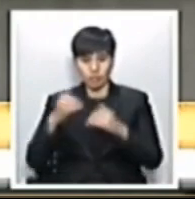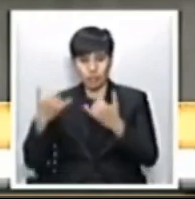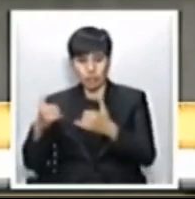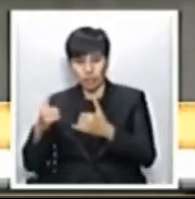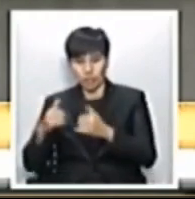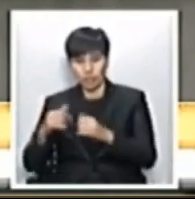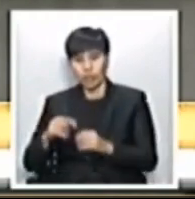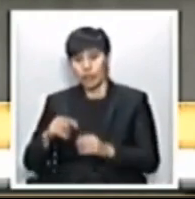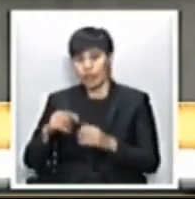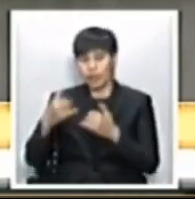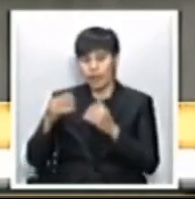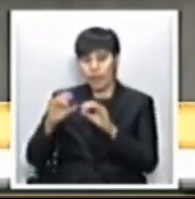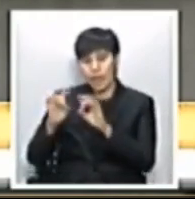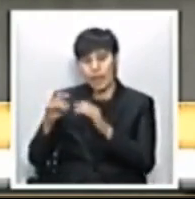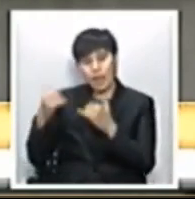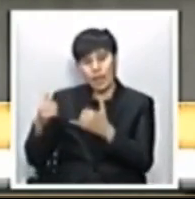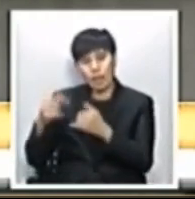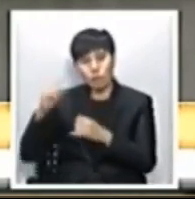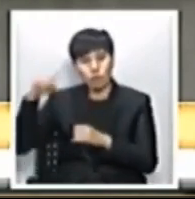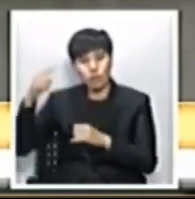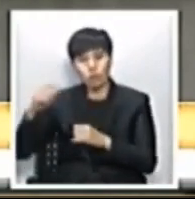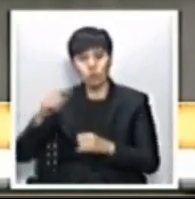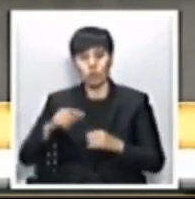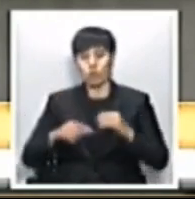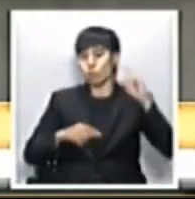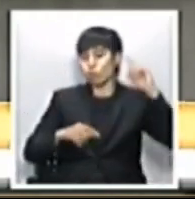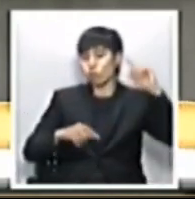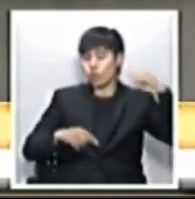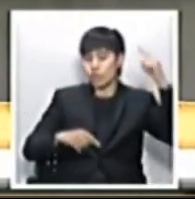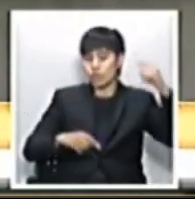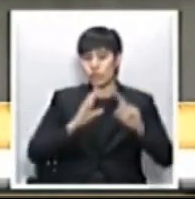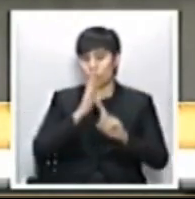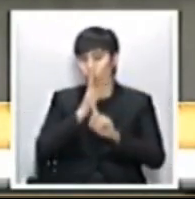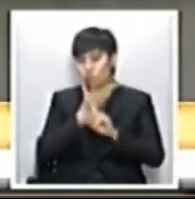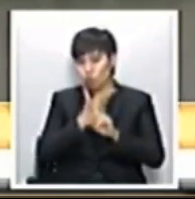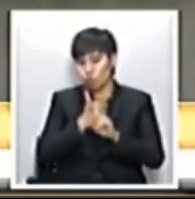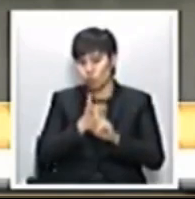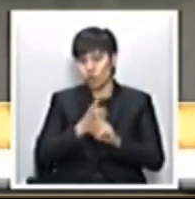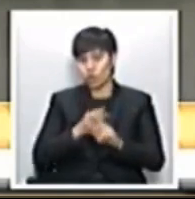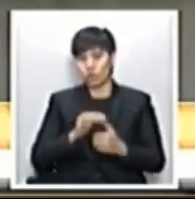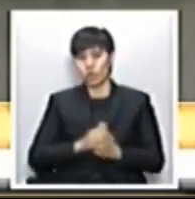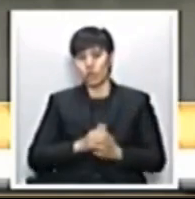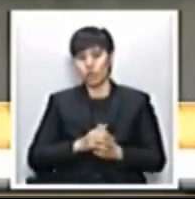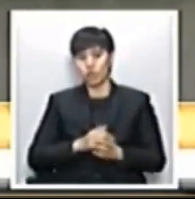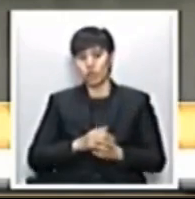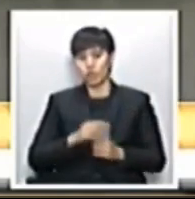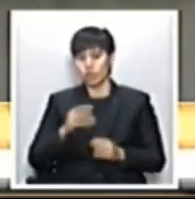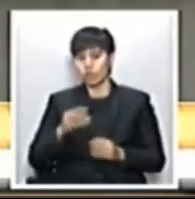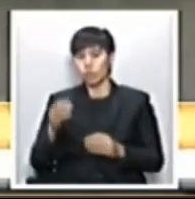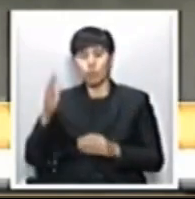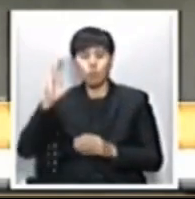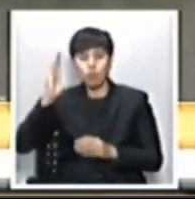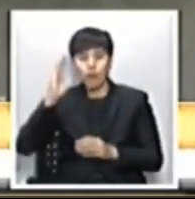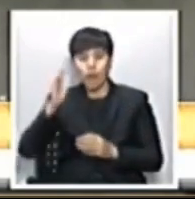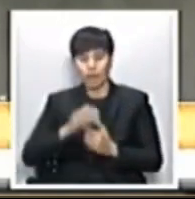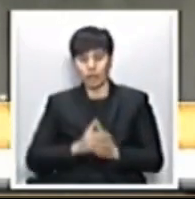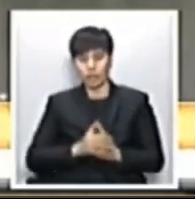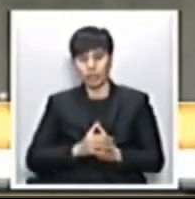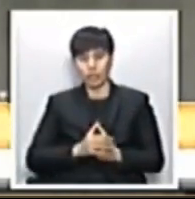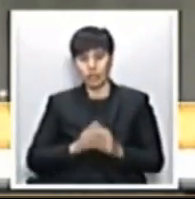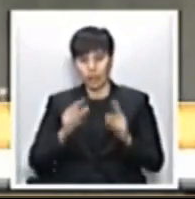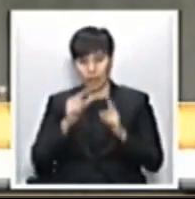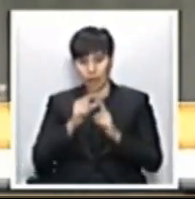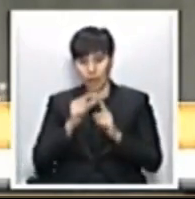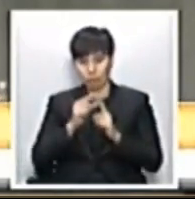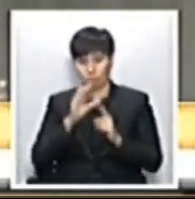ขกรับเชิญหญิงหรือพิธีกรหญิงทำท่าเจ้าชู้ใส่แขกรับเชิญผู้ชายใช้ถ้อยคำ